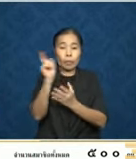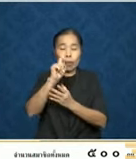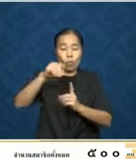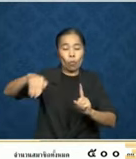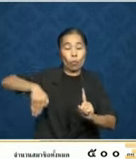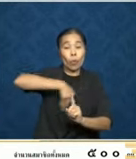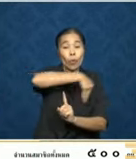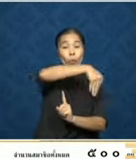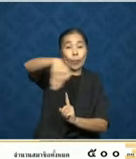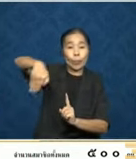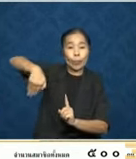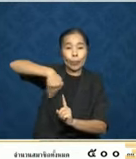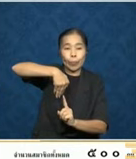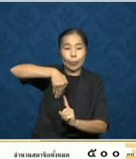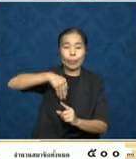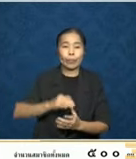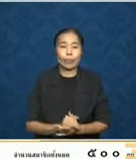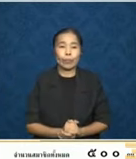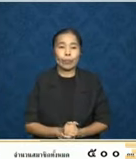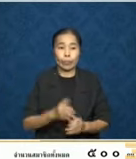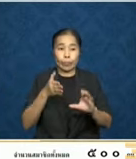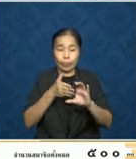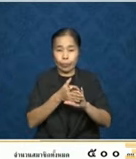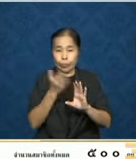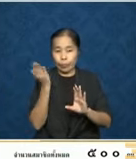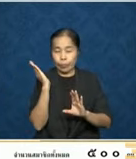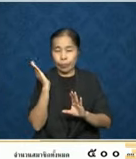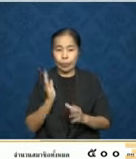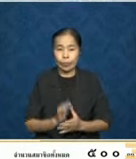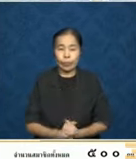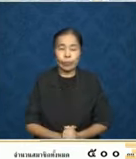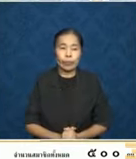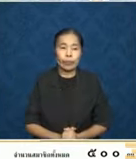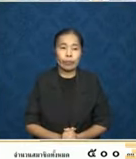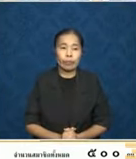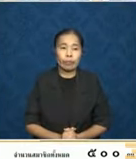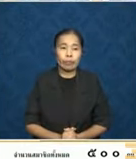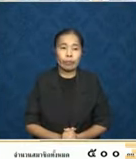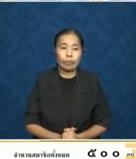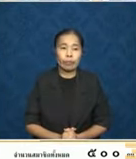หากมองขออีกสไลด์หนึ่งนะคะภาพตอบ